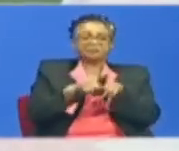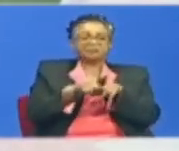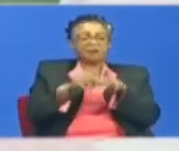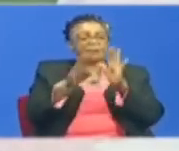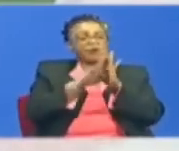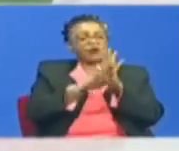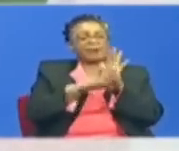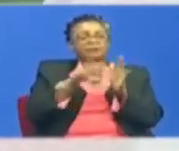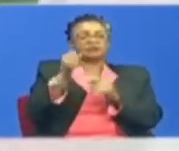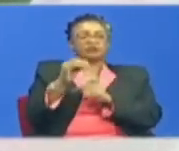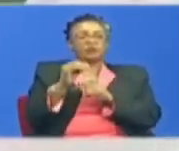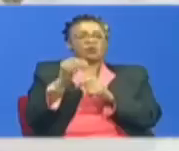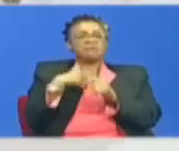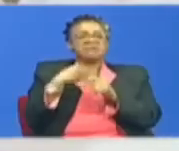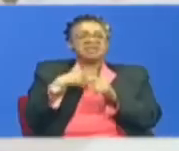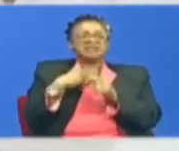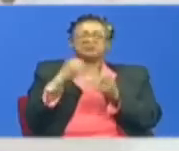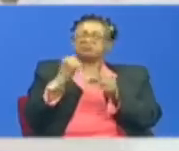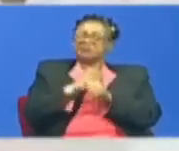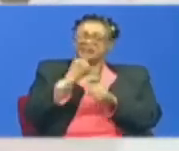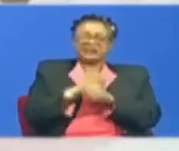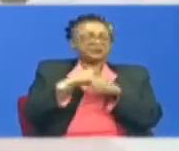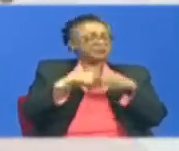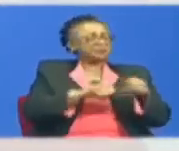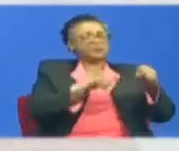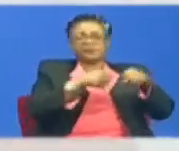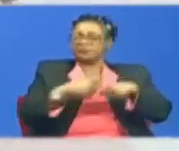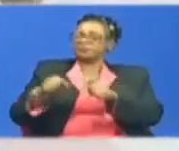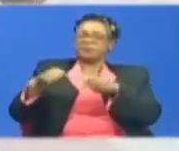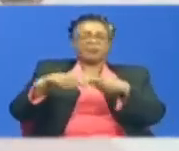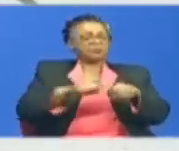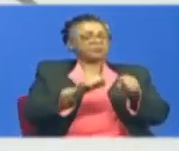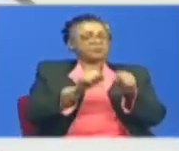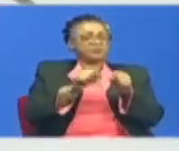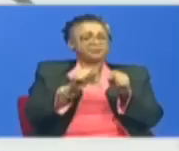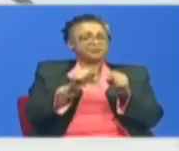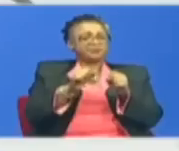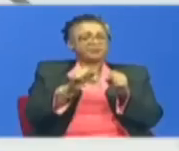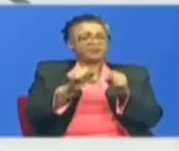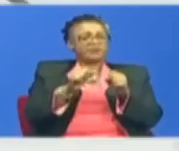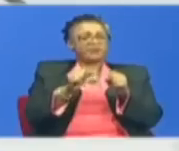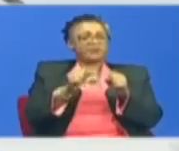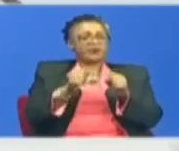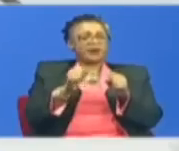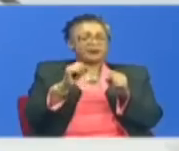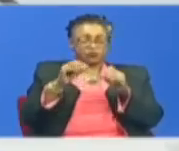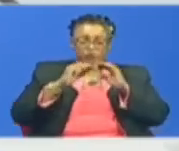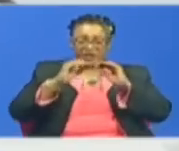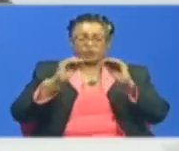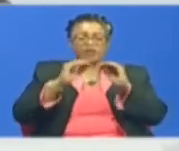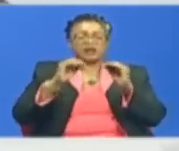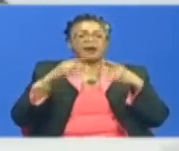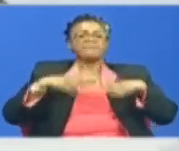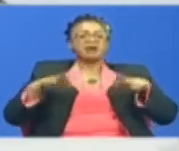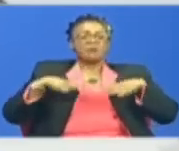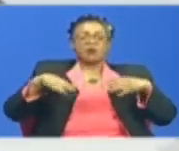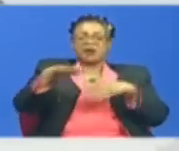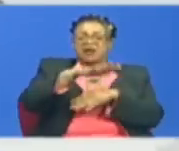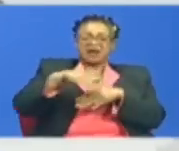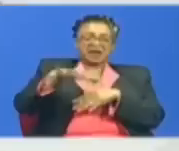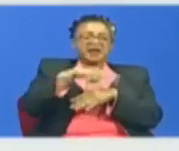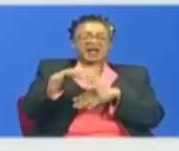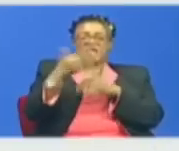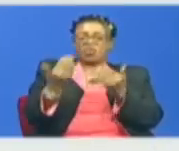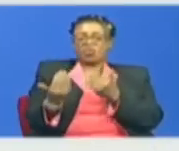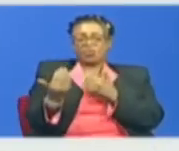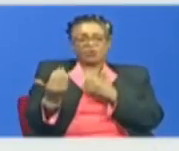so nimekuwa nikijiengage na hizo shughuli na at least kuelimisha wasi wale wa mtaa yangu vijana kama hawa wadogo